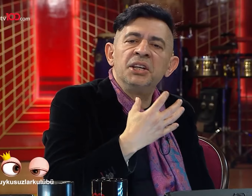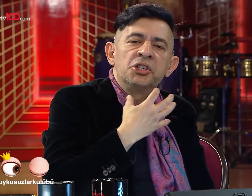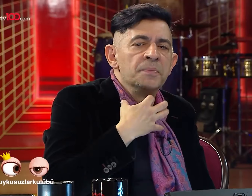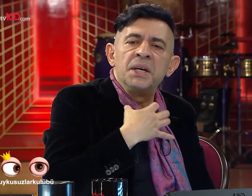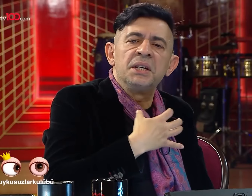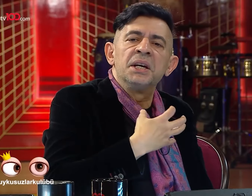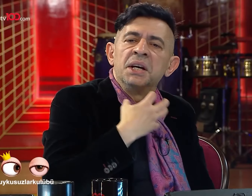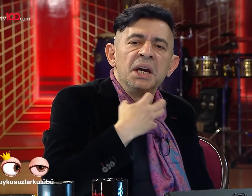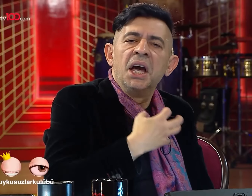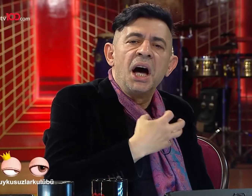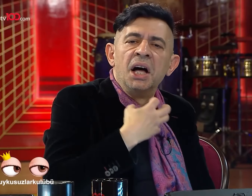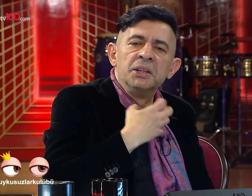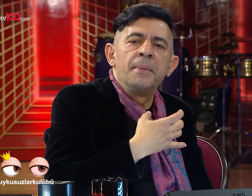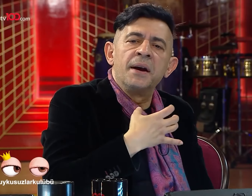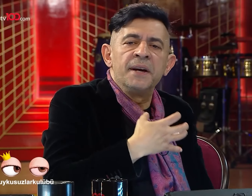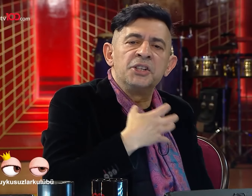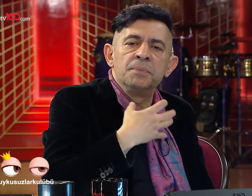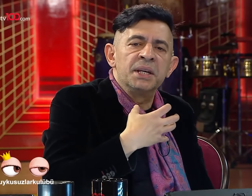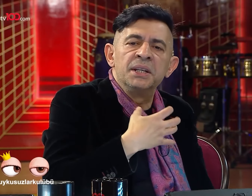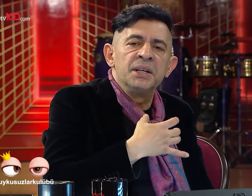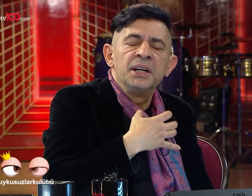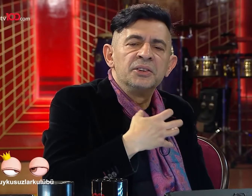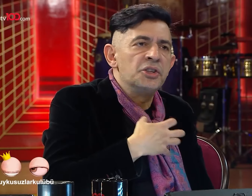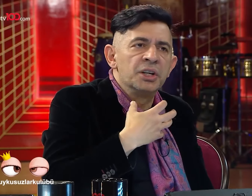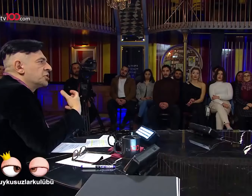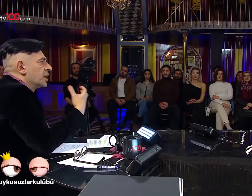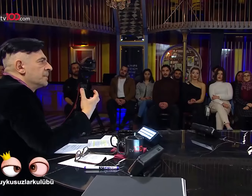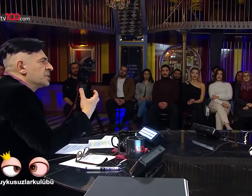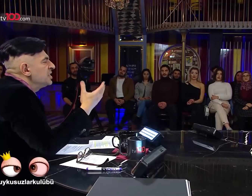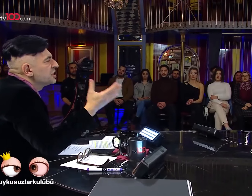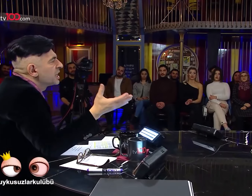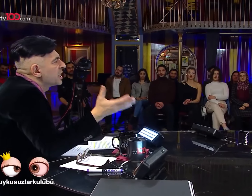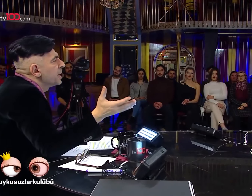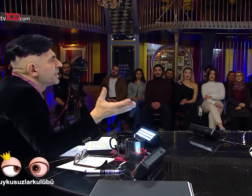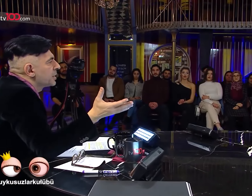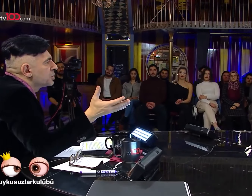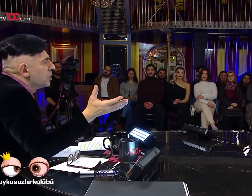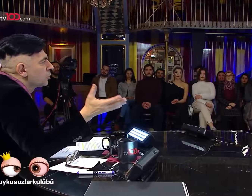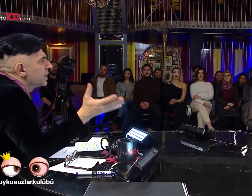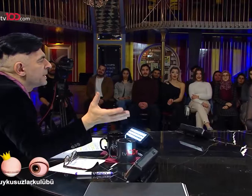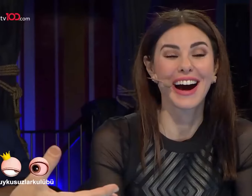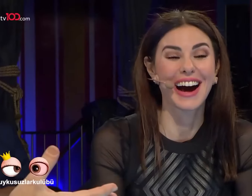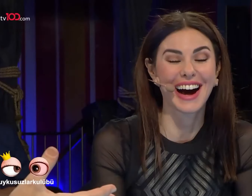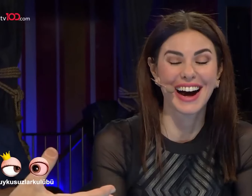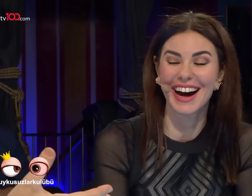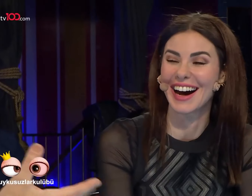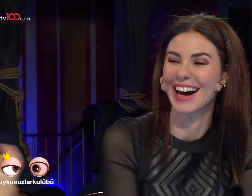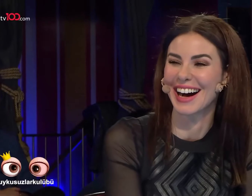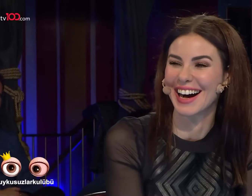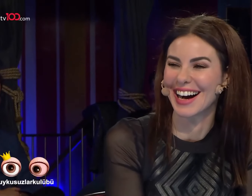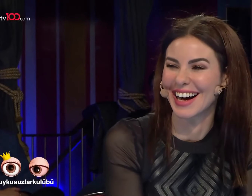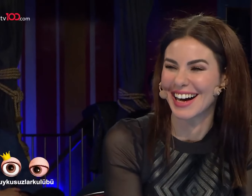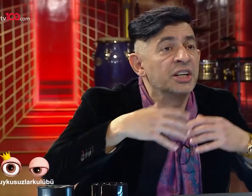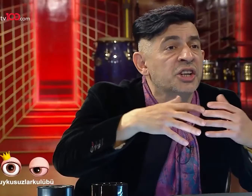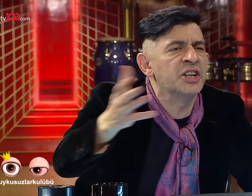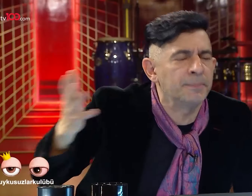ve içimdekileri anlamaya ve içimdekileri dışarı çıkarmaya senin içinde kakadan başka bir şey yok O da biraz önce Yemek yediğin